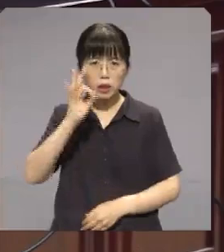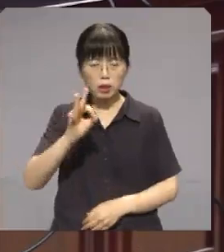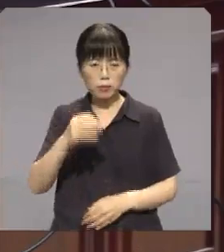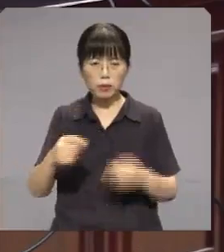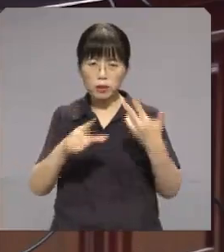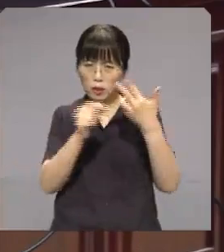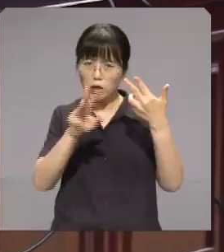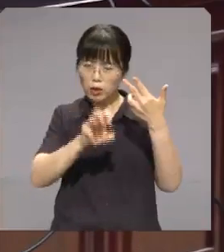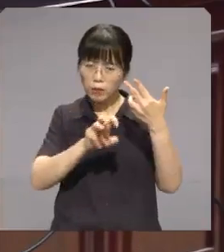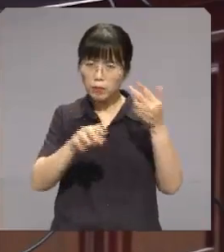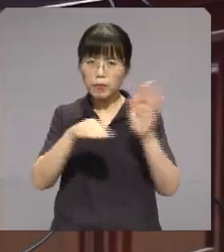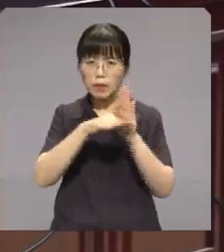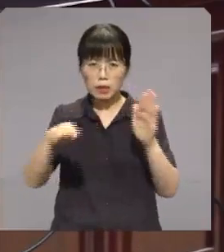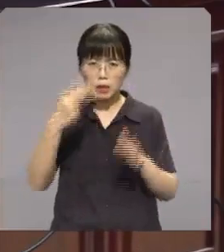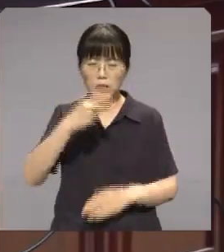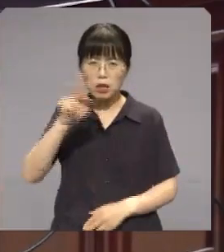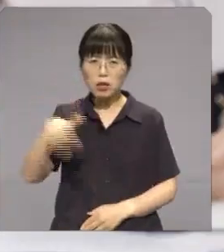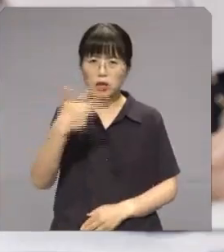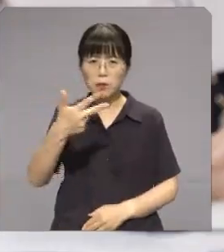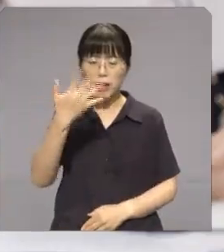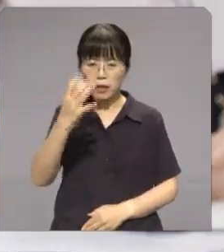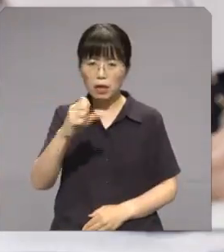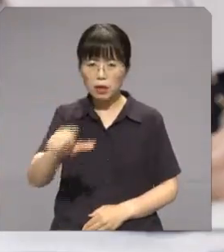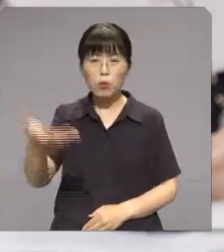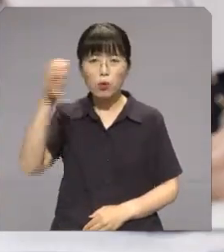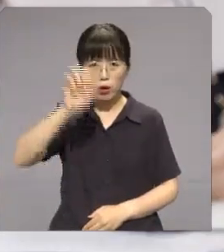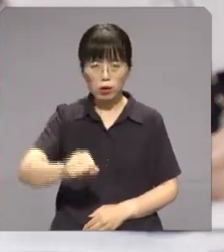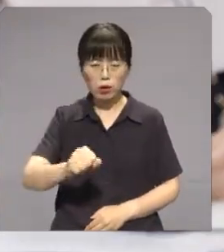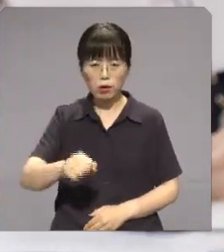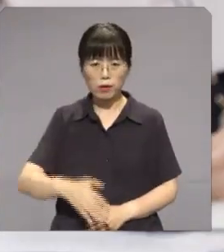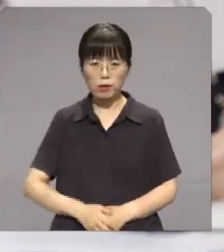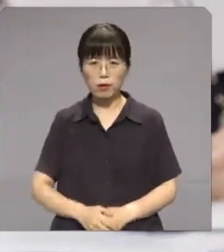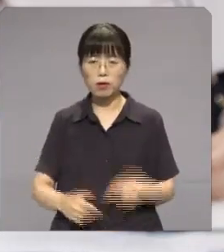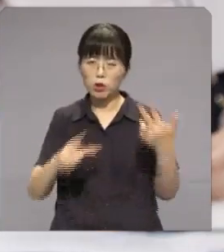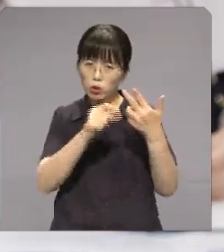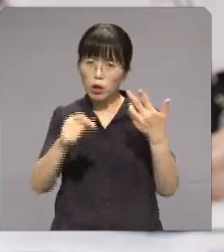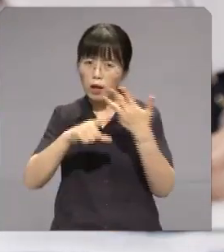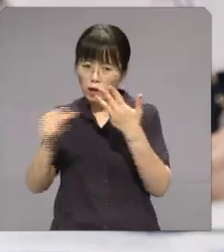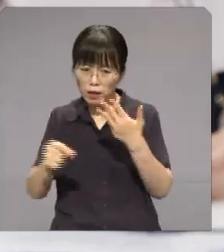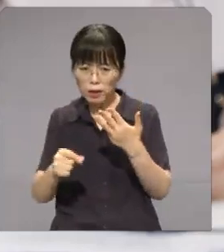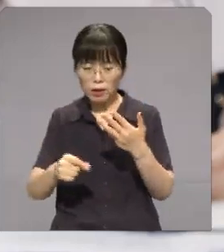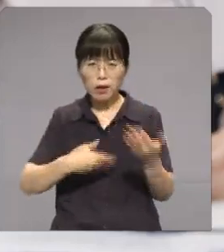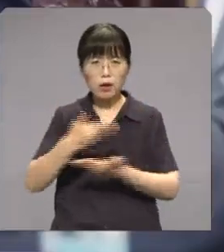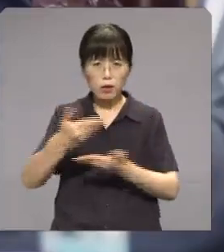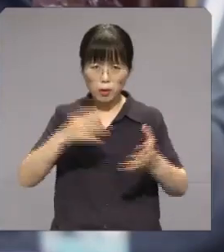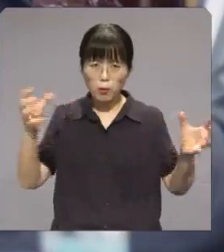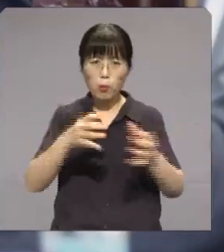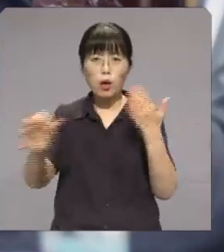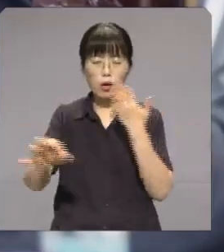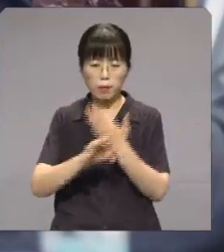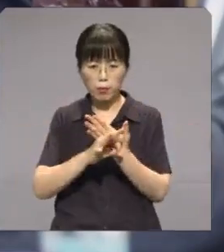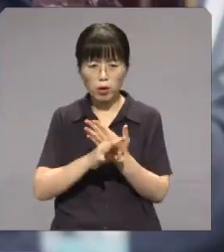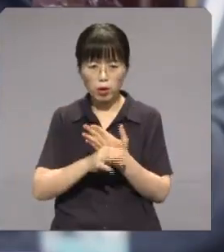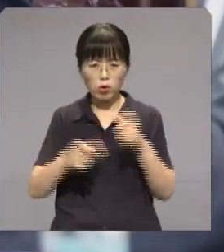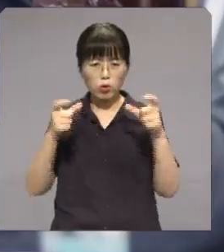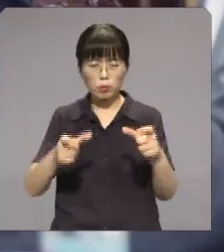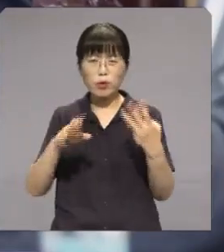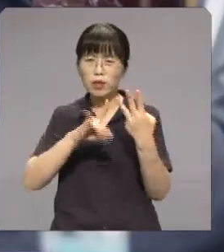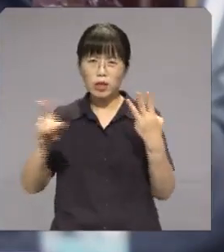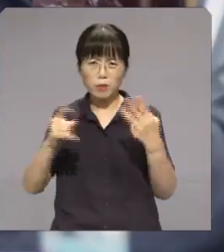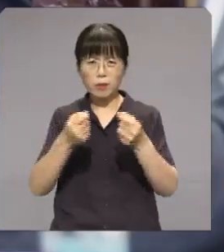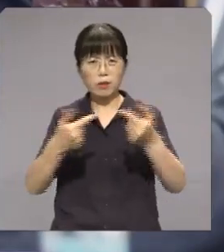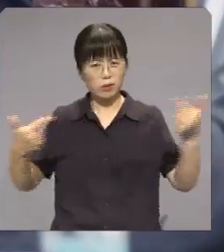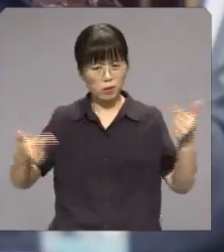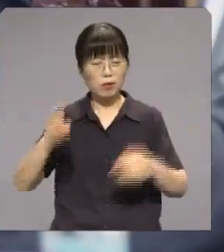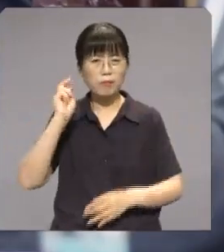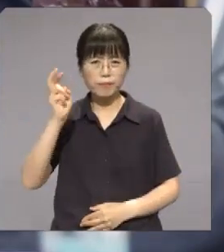지난달 31일 기준 2,745억 원. 6월과 7월에 거래분까지 포함하면 규모는 3배 이상 커질